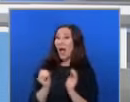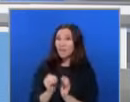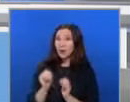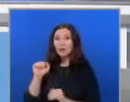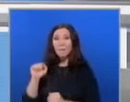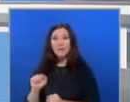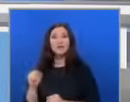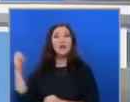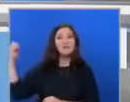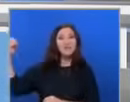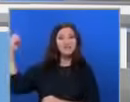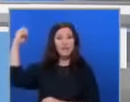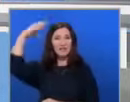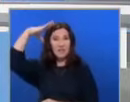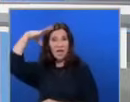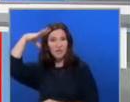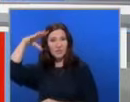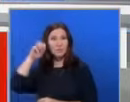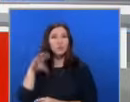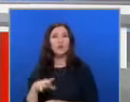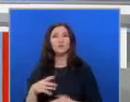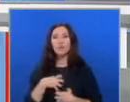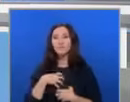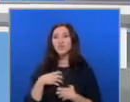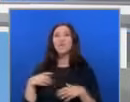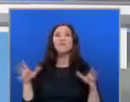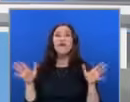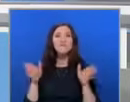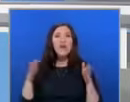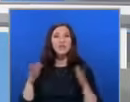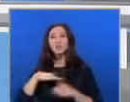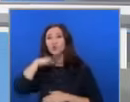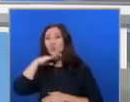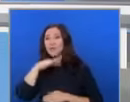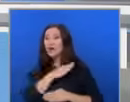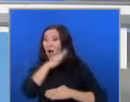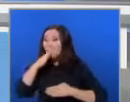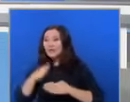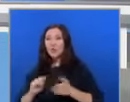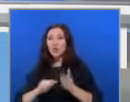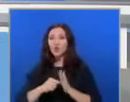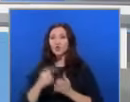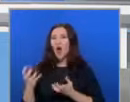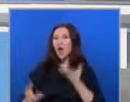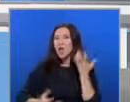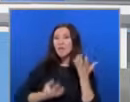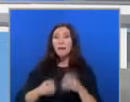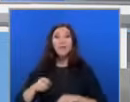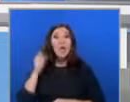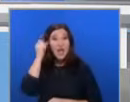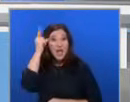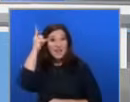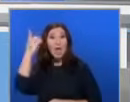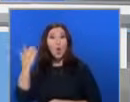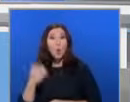е в светлината на прожекторите. Напрежението във Величие достигна пределна точка на кипене. Идеологът Ивелин Михайлов разказа,